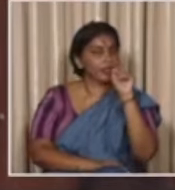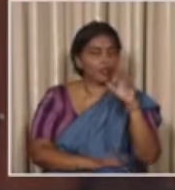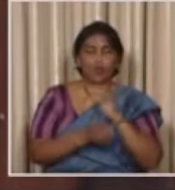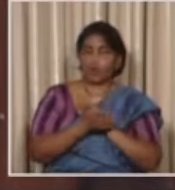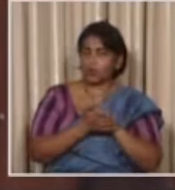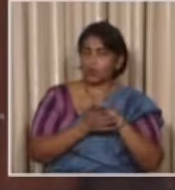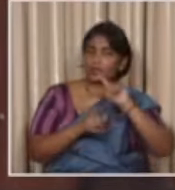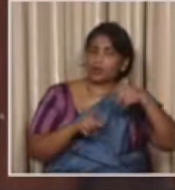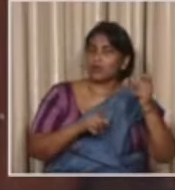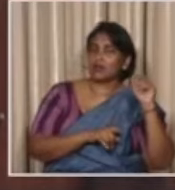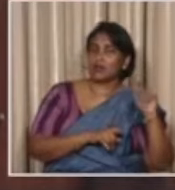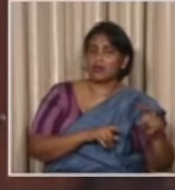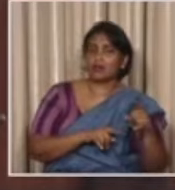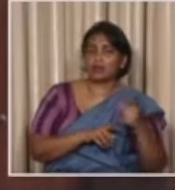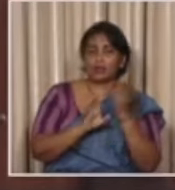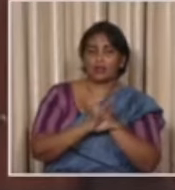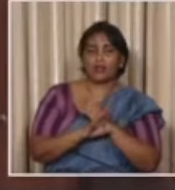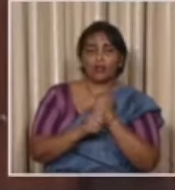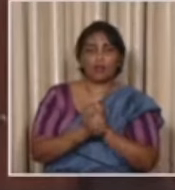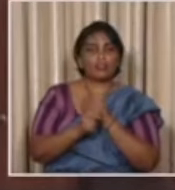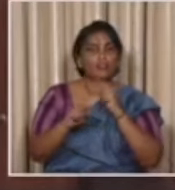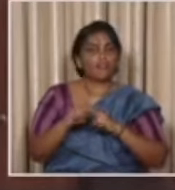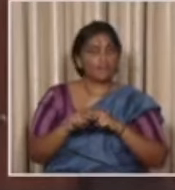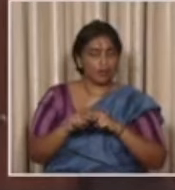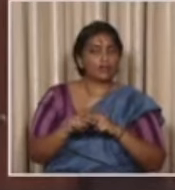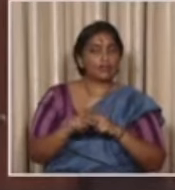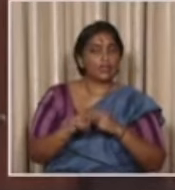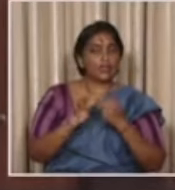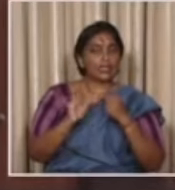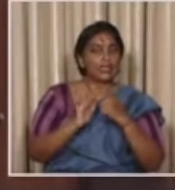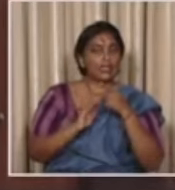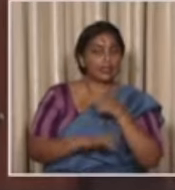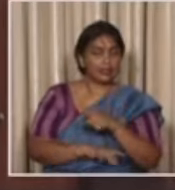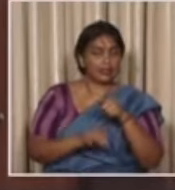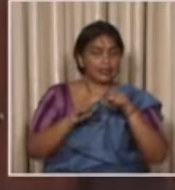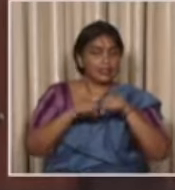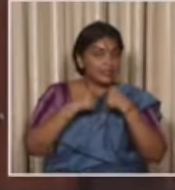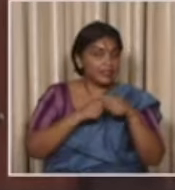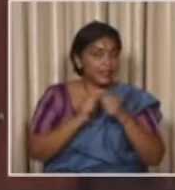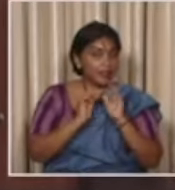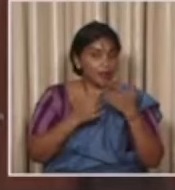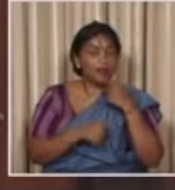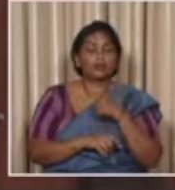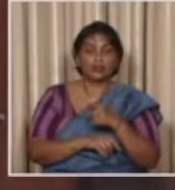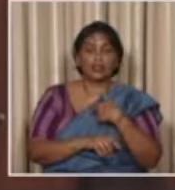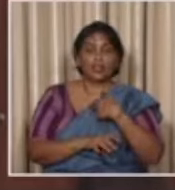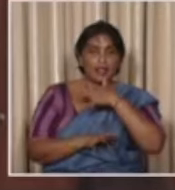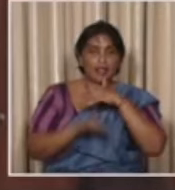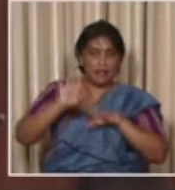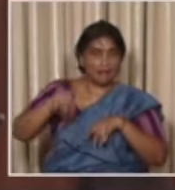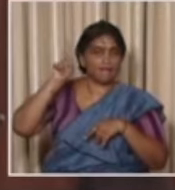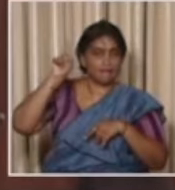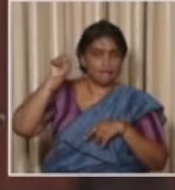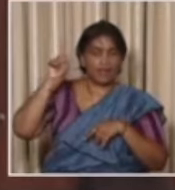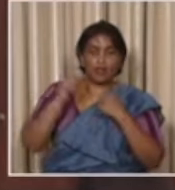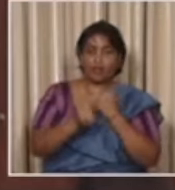හුසෙයින් අනිත් එක්කෙනාගේ නම මම කලින් කියපු පොලිස් ෆයිස් මේ අර ඉමානිය නෙන්ජංගල් කියන එක හදපු එක්කෙනා තමයි පොලිස් ෆයිස් මම දැන් බ්‍රිතාන්‍යයේ ඉන්නවා කිව්වා.